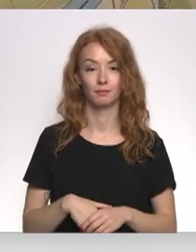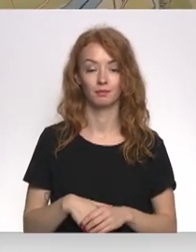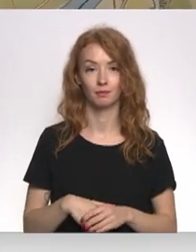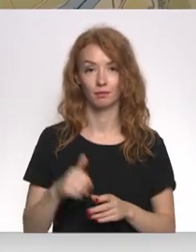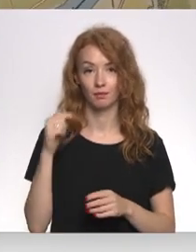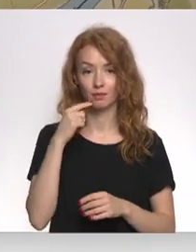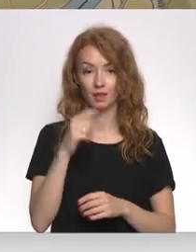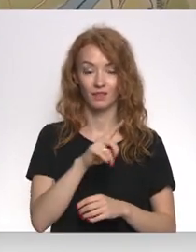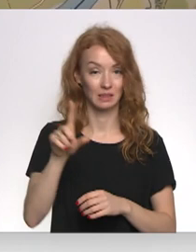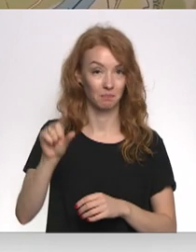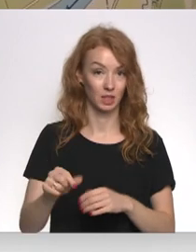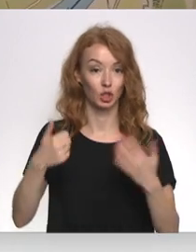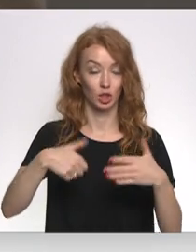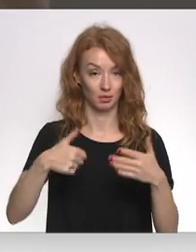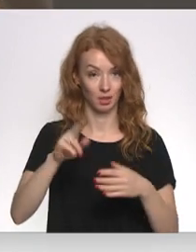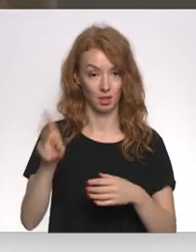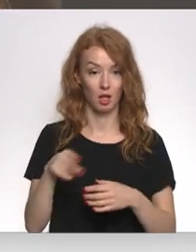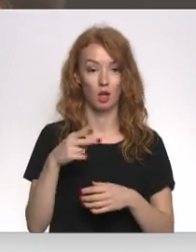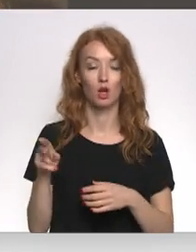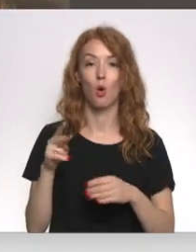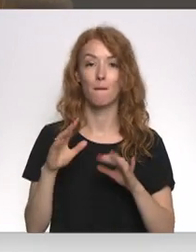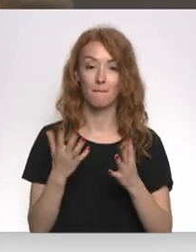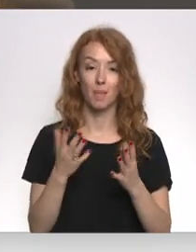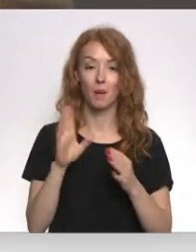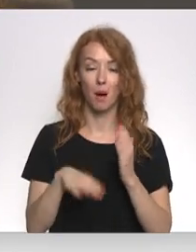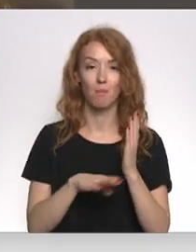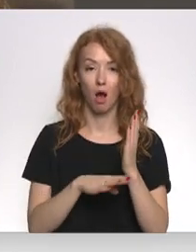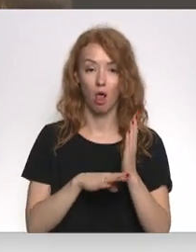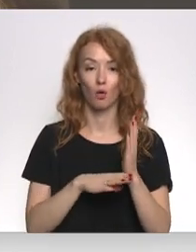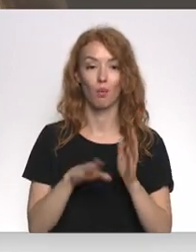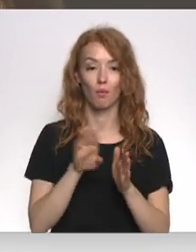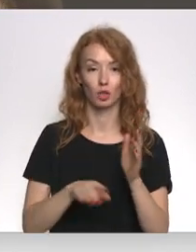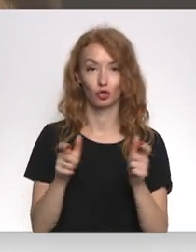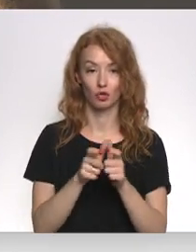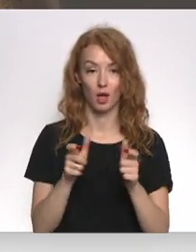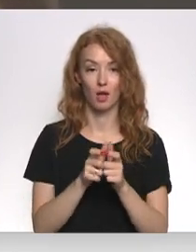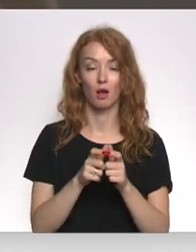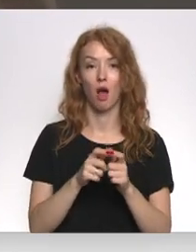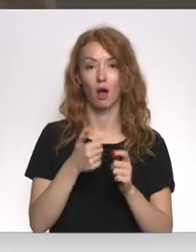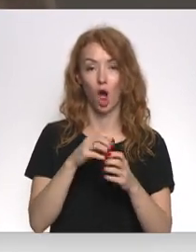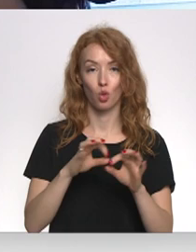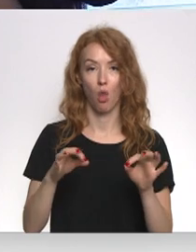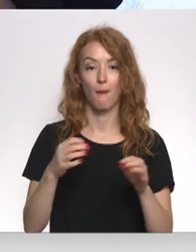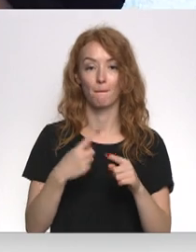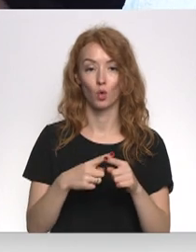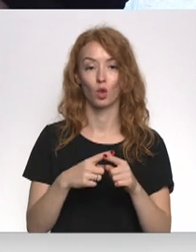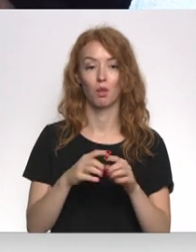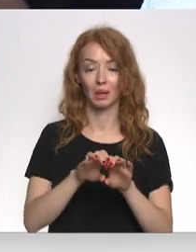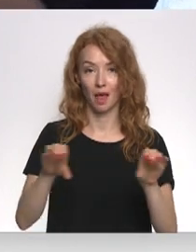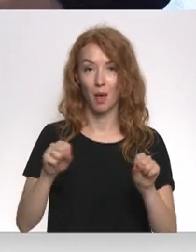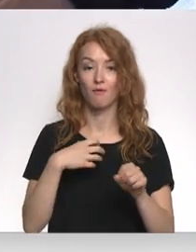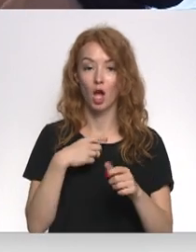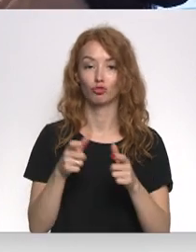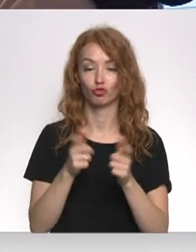ko var dabūt, tie 60 eiro? Tie ir tie 60, jā, bet par malku un bez čeka granulām briketēm vajag čeku. Kopumā kopš